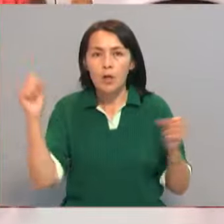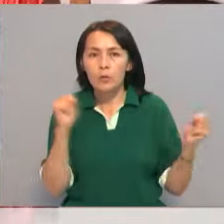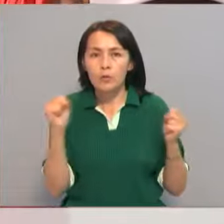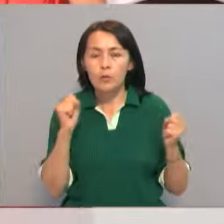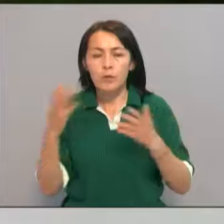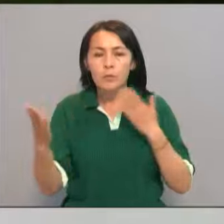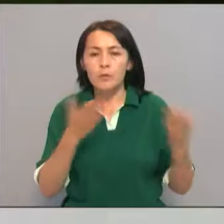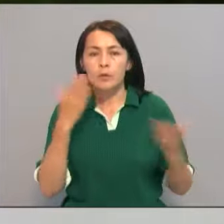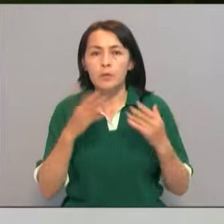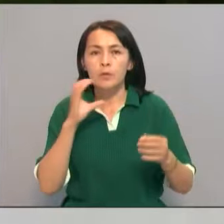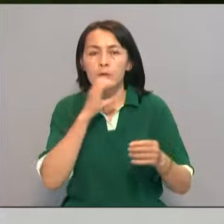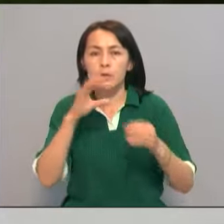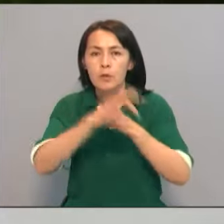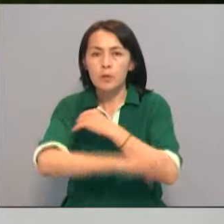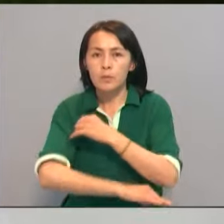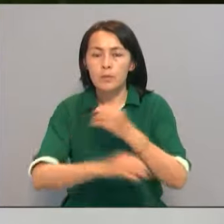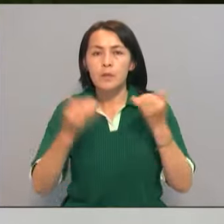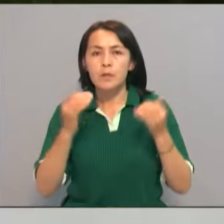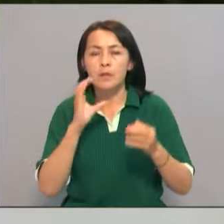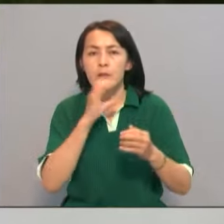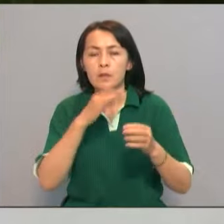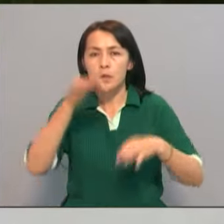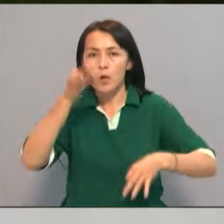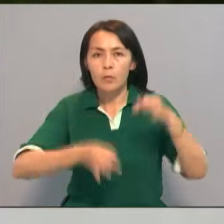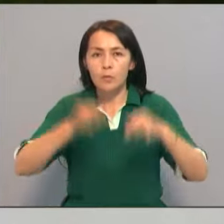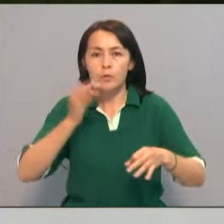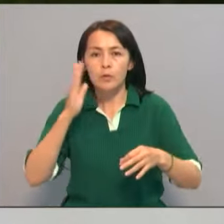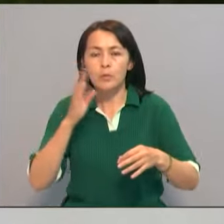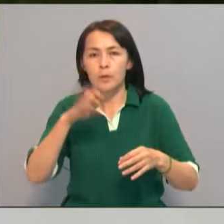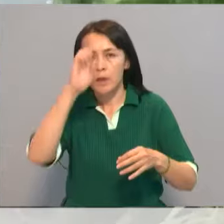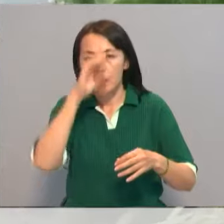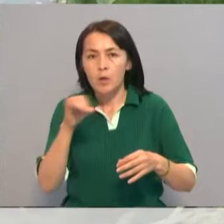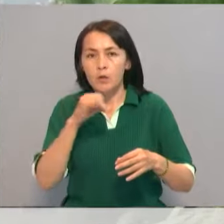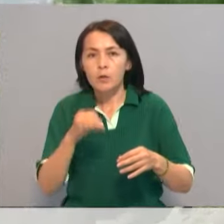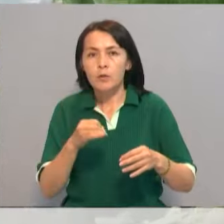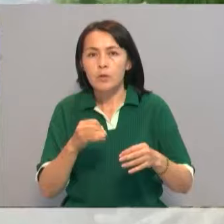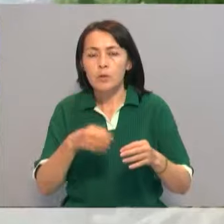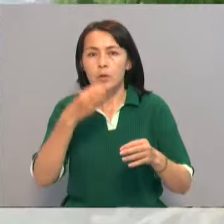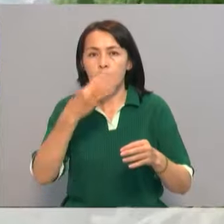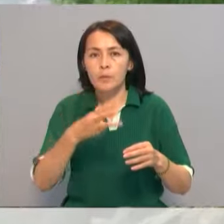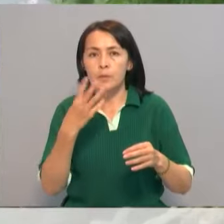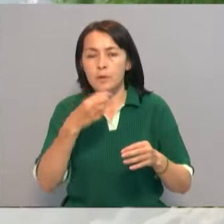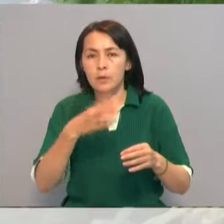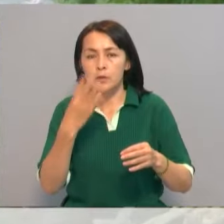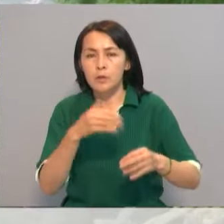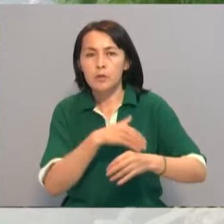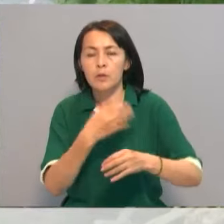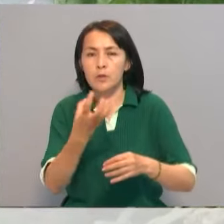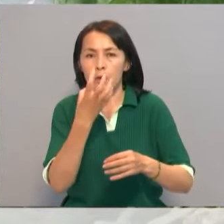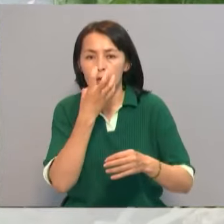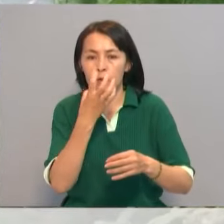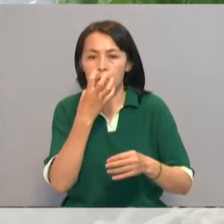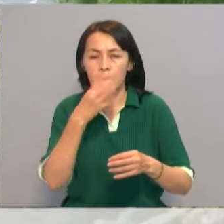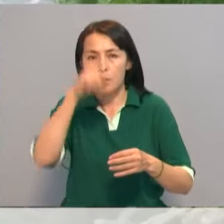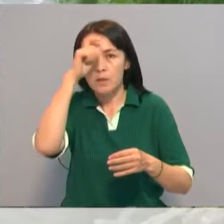жел соғады. Солтүстікте, батыста, орталықта, шығыста бұршақ жауады. Елдің оңтүстігінде күндіз 35-40 градусқа дейін, оңтүстік шығыста